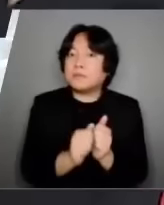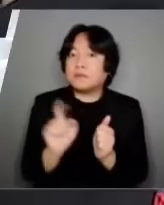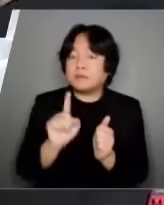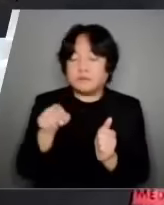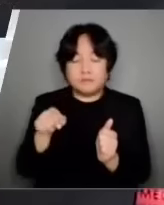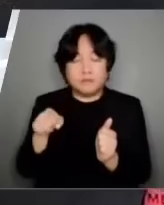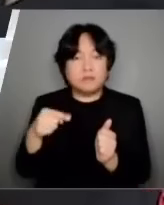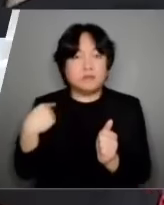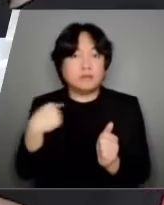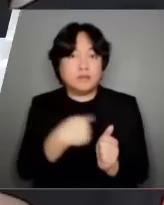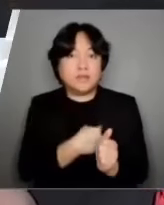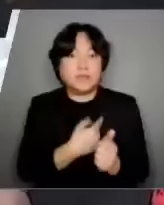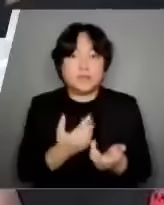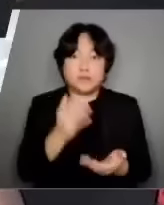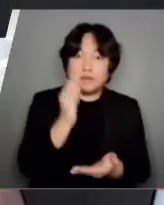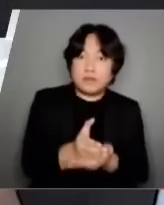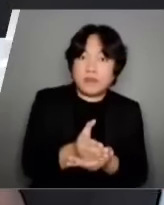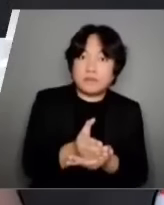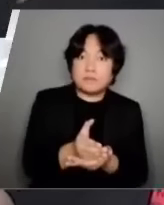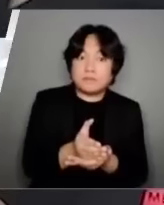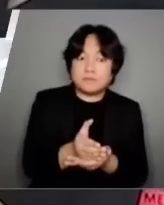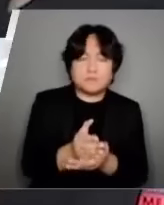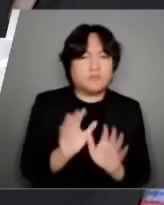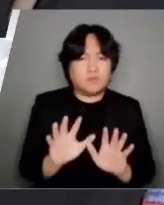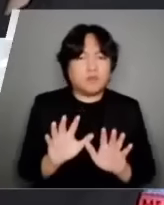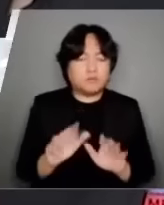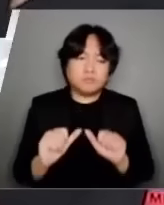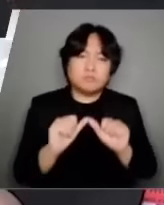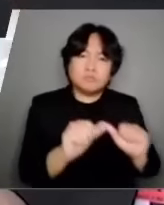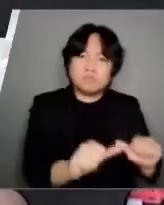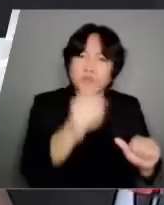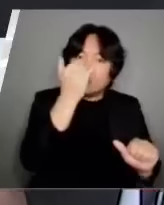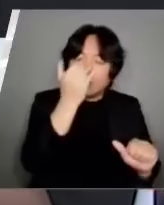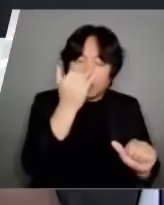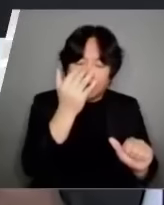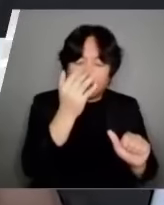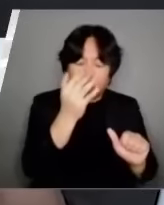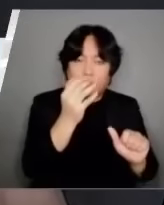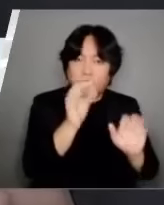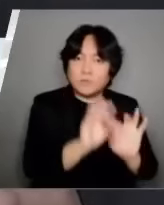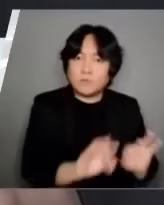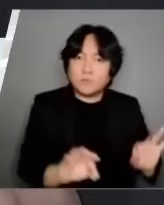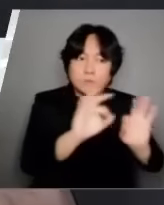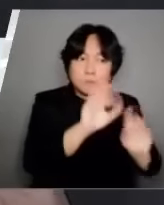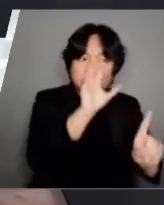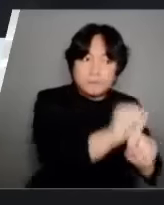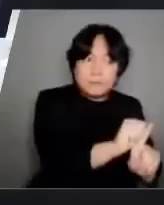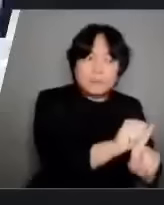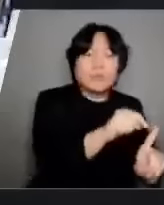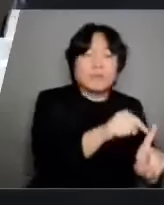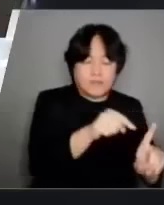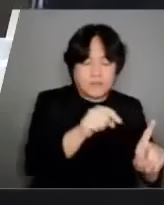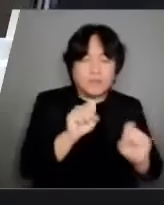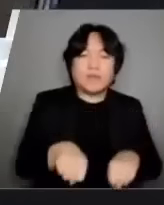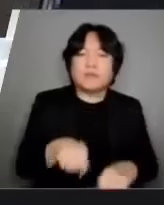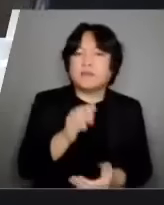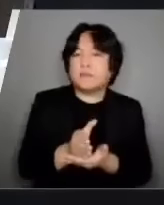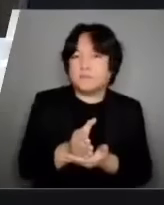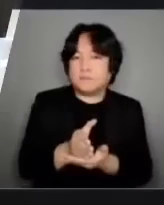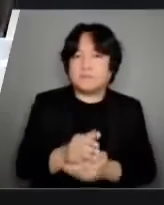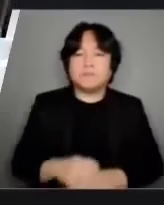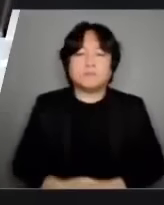kay Quiboloy. Meaning, tuloy-tuloy pa rin ang paghuli ng PNP at paghanap kay Pastor Quiboloy. That is important. Kinakwestiyon